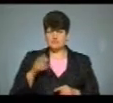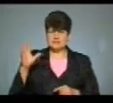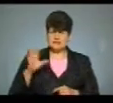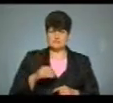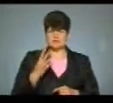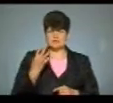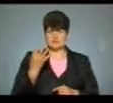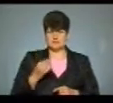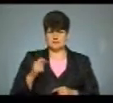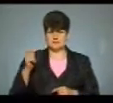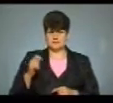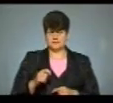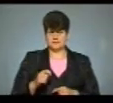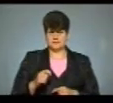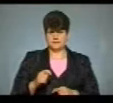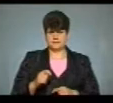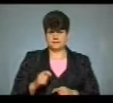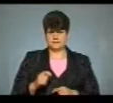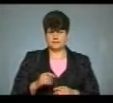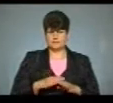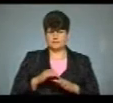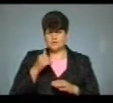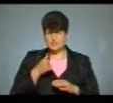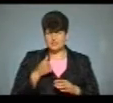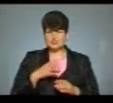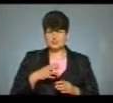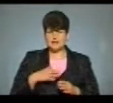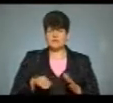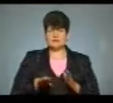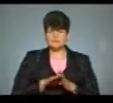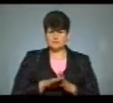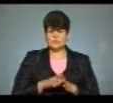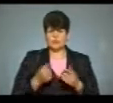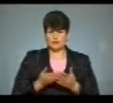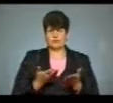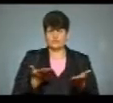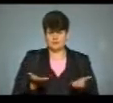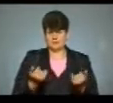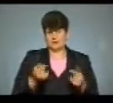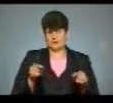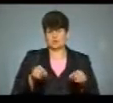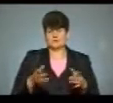4 поїхати. Цілий рік ждали відпустку, нарешті ось вона, ось ми тут.